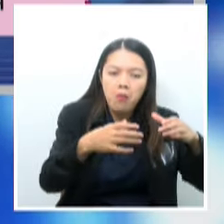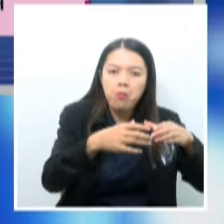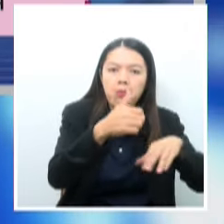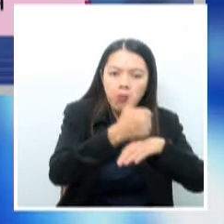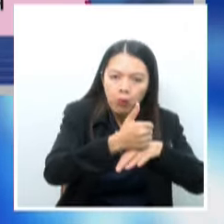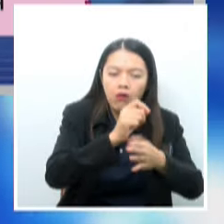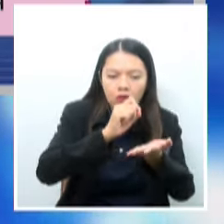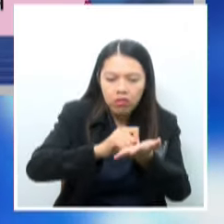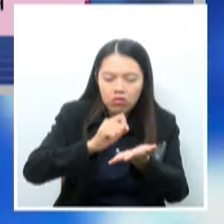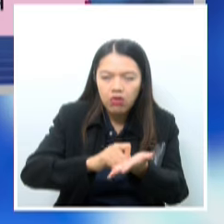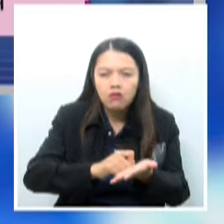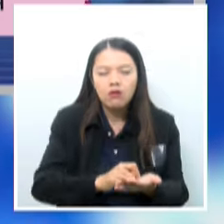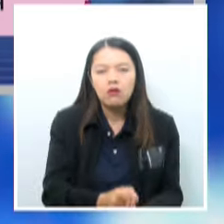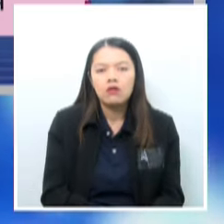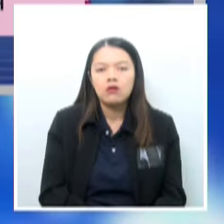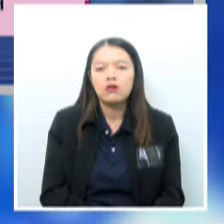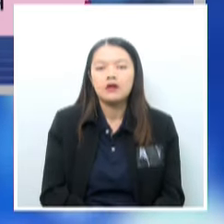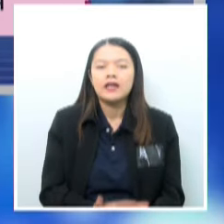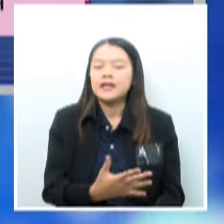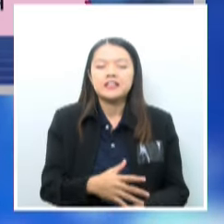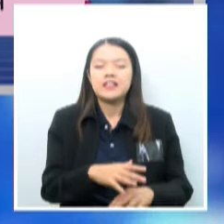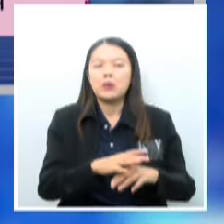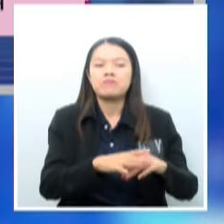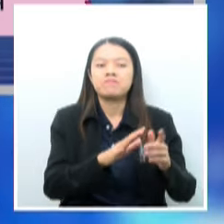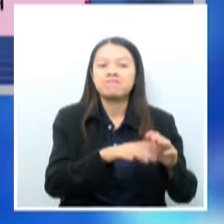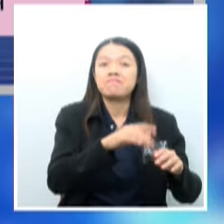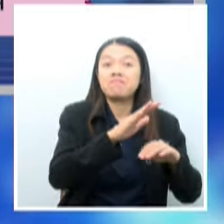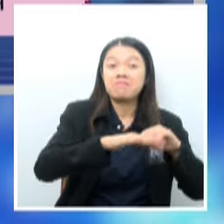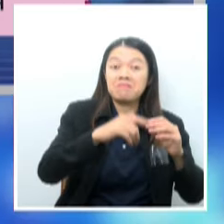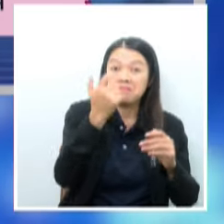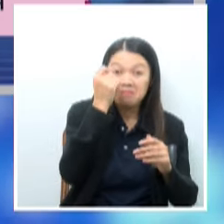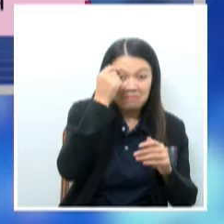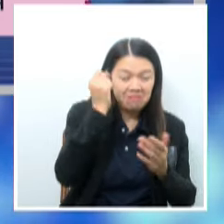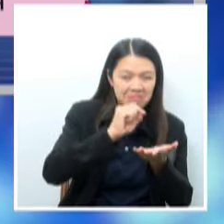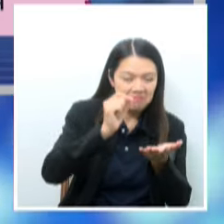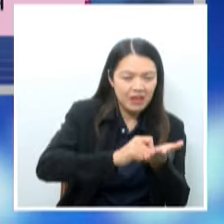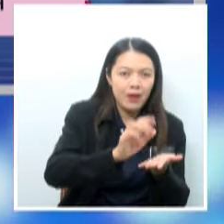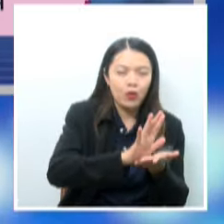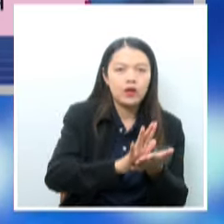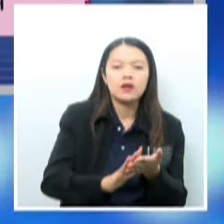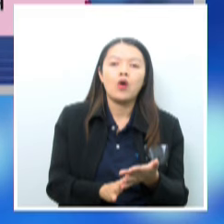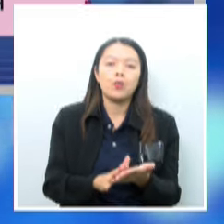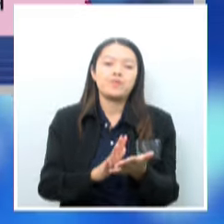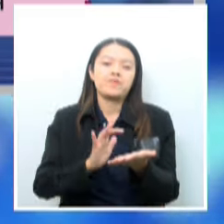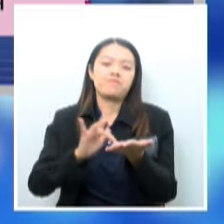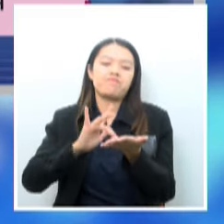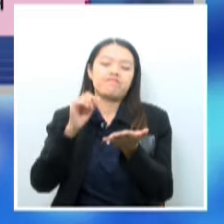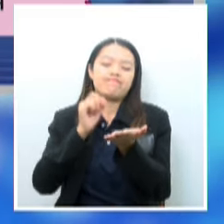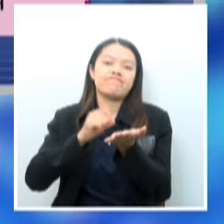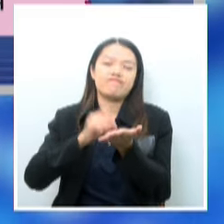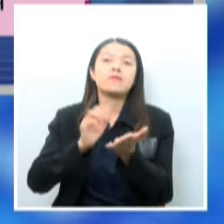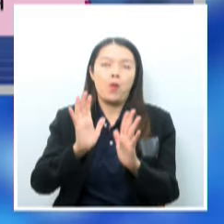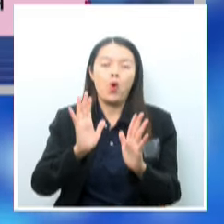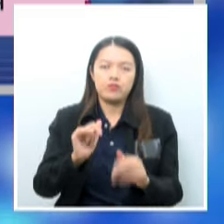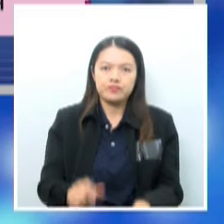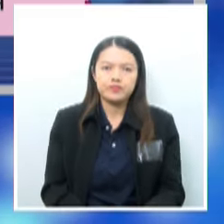นเราจะเซ็นผ่านอิเล็กทรอนิกส์ครับสำนักงานเขตของสุพรรณบุรีเขต3จะส่งหนังสือผ่านอิเล็กทรอนิกส์แต่อัน